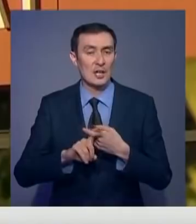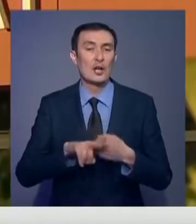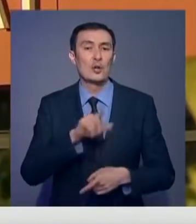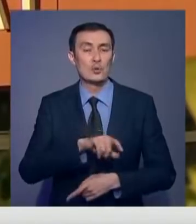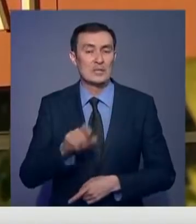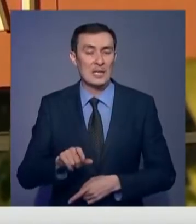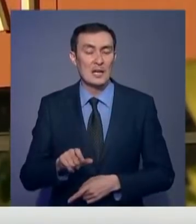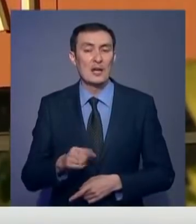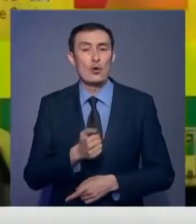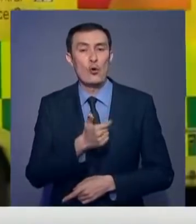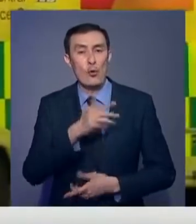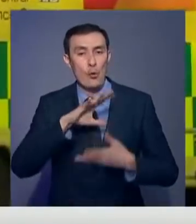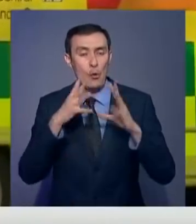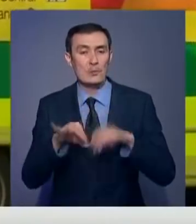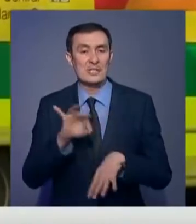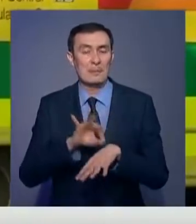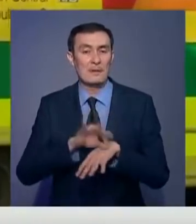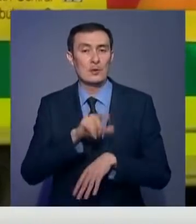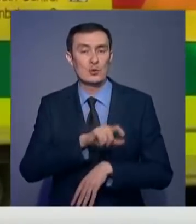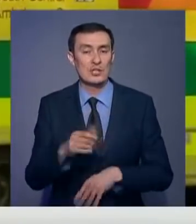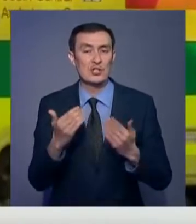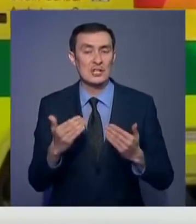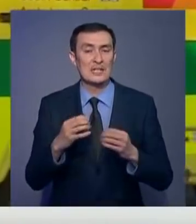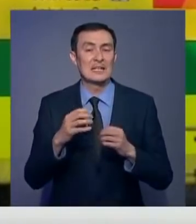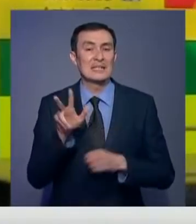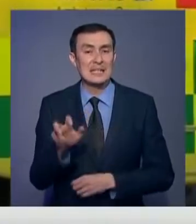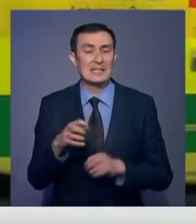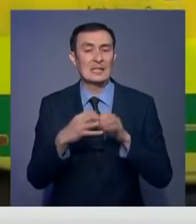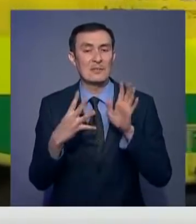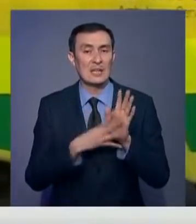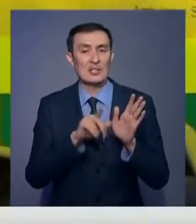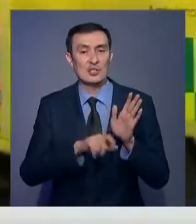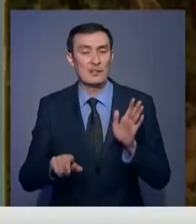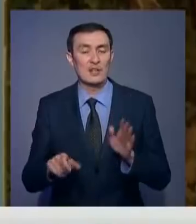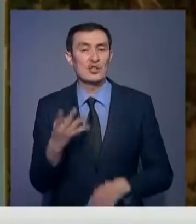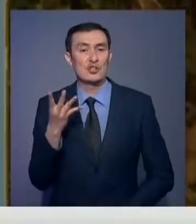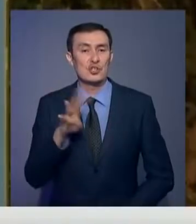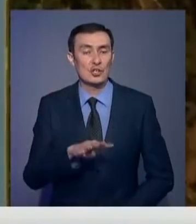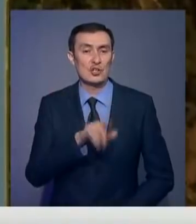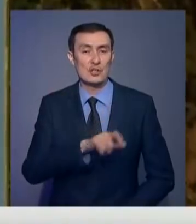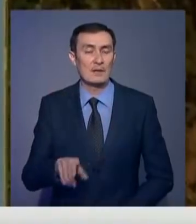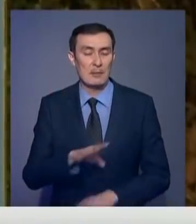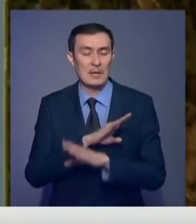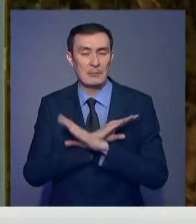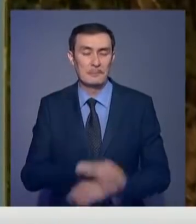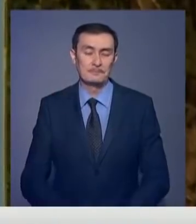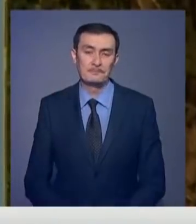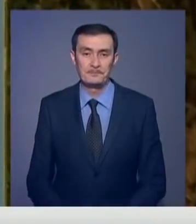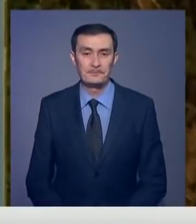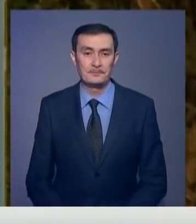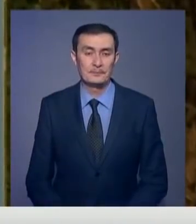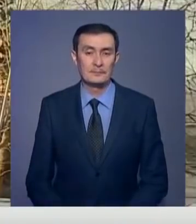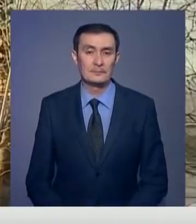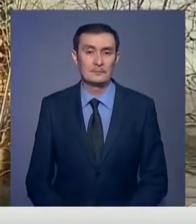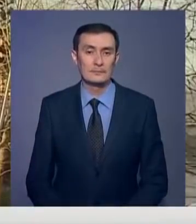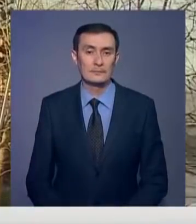Общее число подтвержденных случаев инфицирования в стране на сегодня 319, и 4 человека погибли.